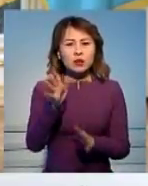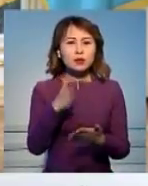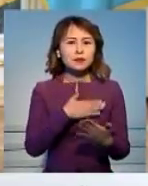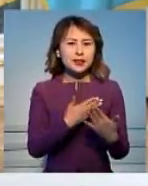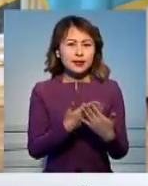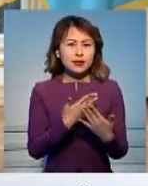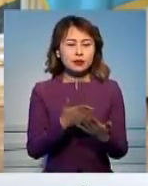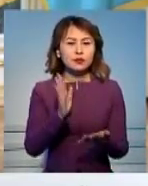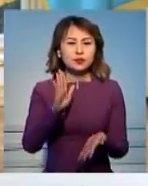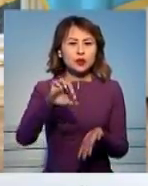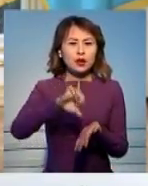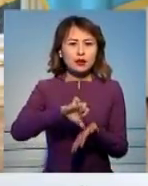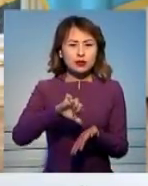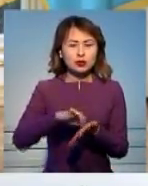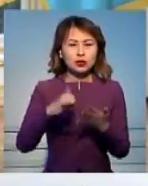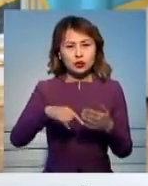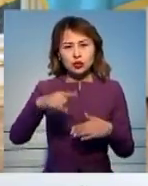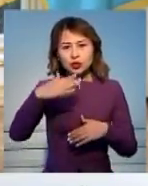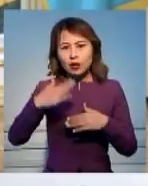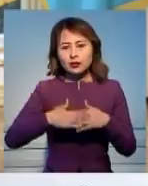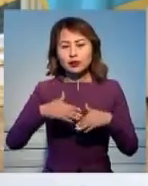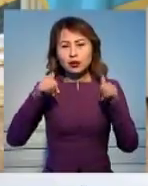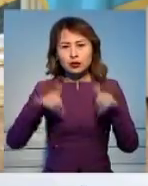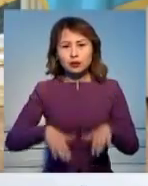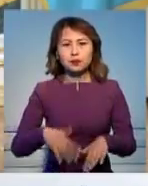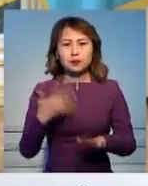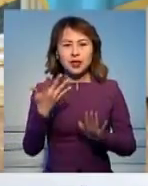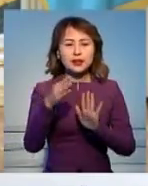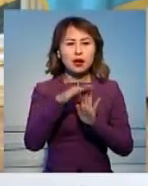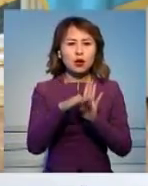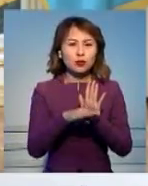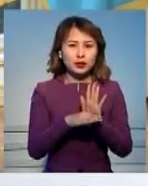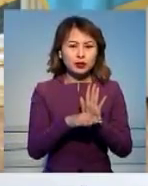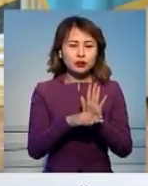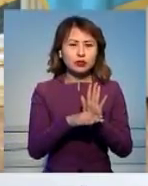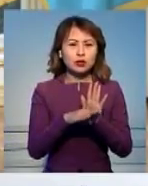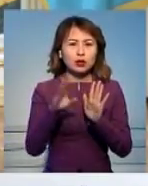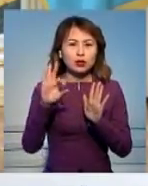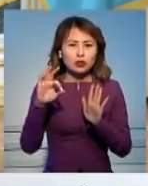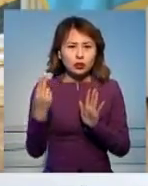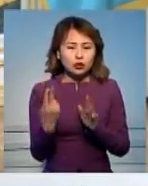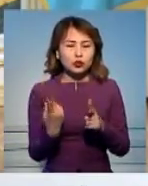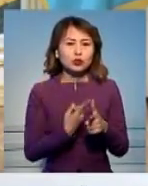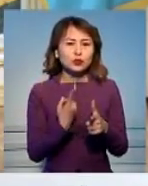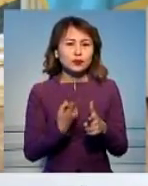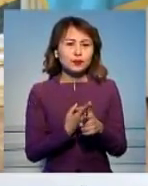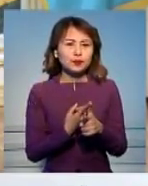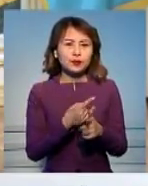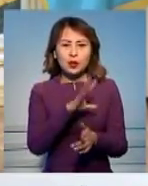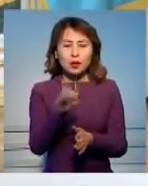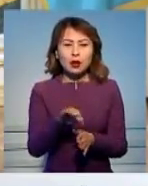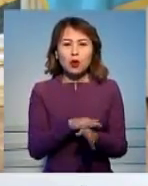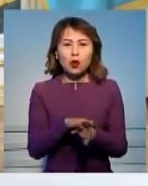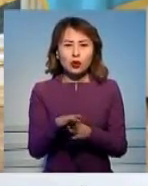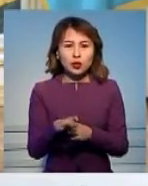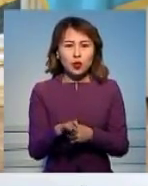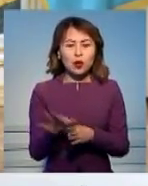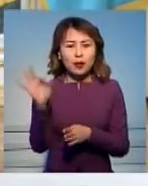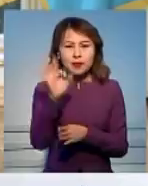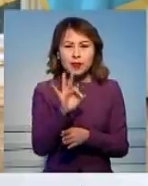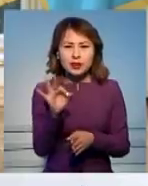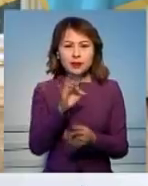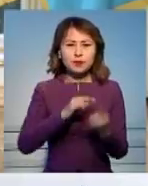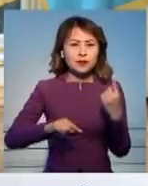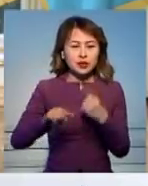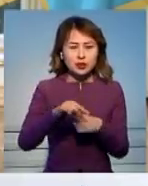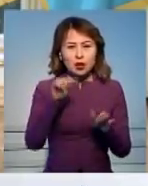сенемін. Жақында қабылданған 5 әлеуметтік бағдарлама менің жариялаған оны орындау мәселесі жөнінде